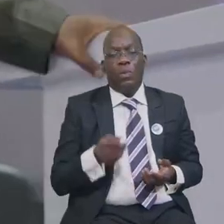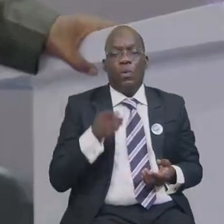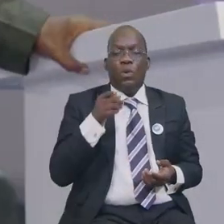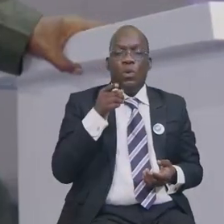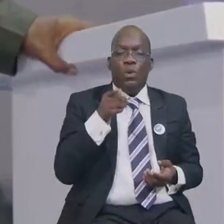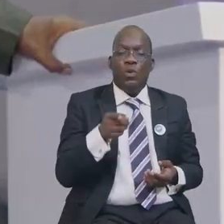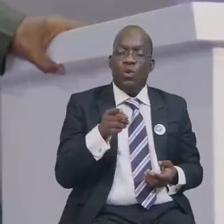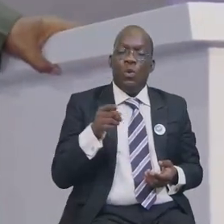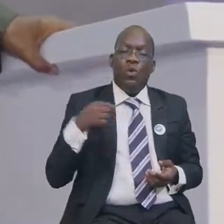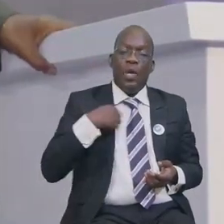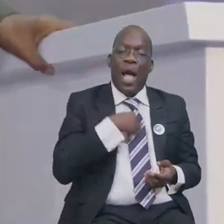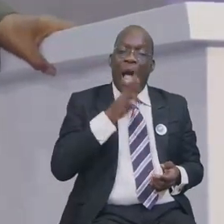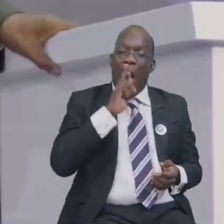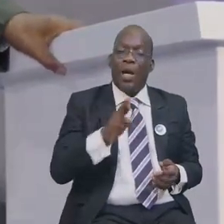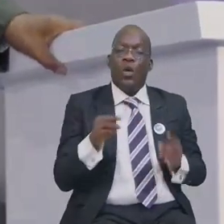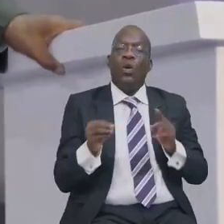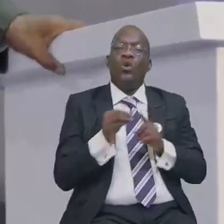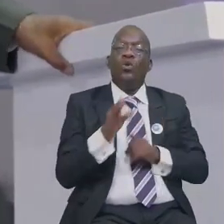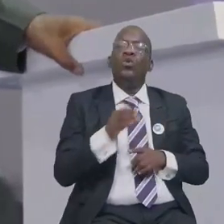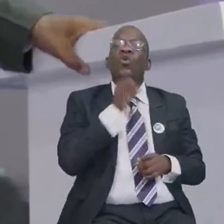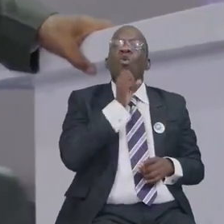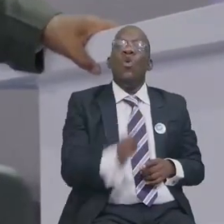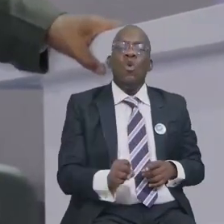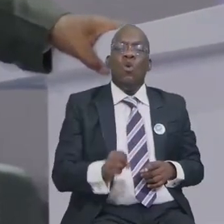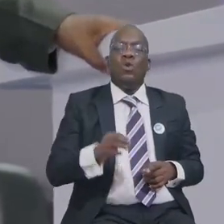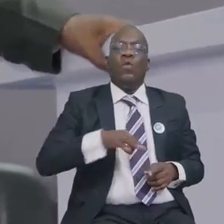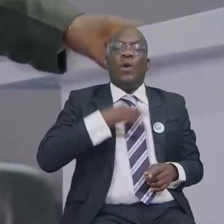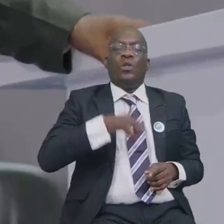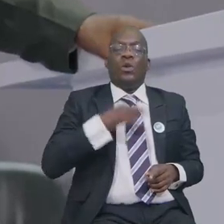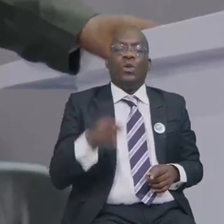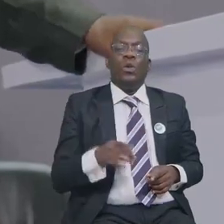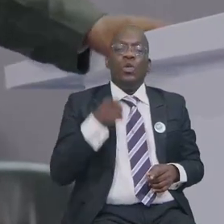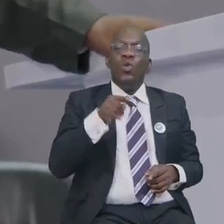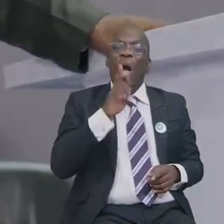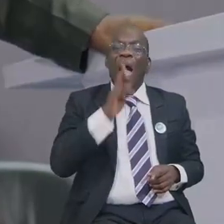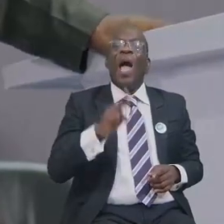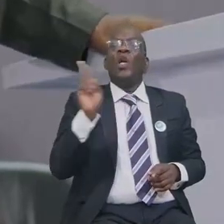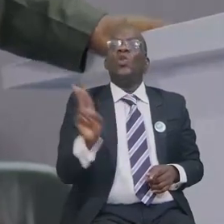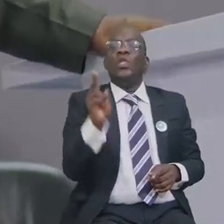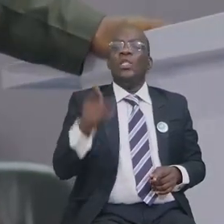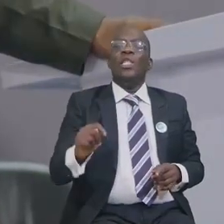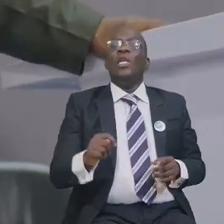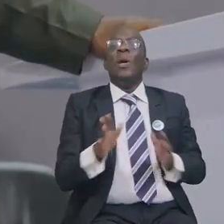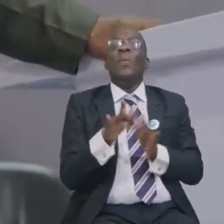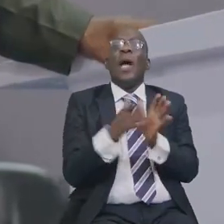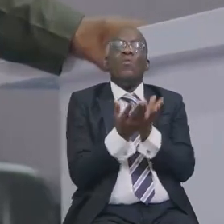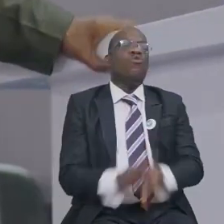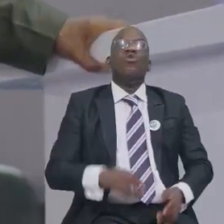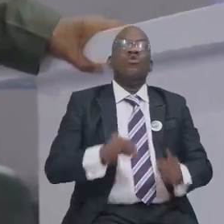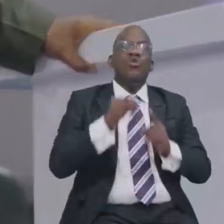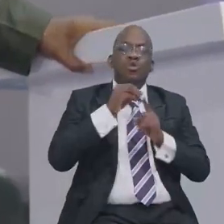Tu es trop vieux. Tu es trop basé sur la Bible. Tu lis tout.